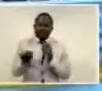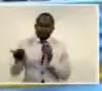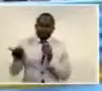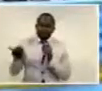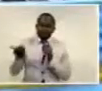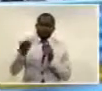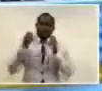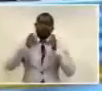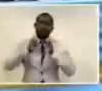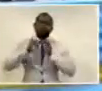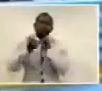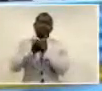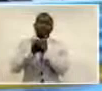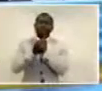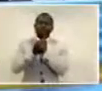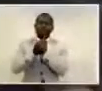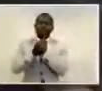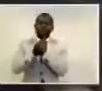Meya wa Rubavu.